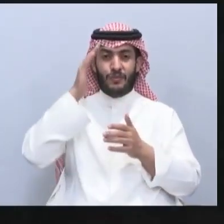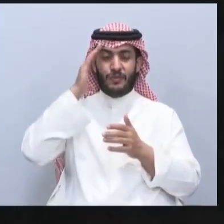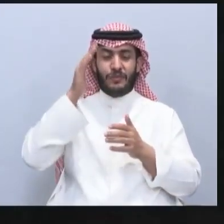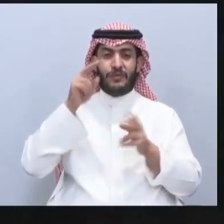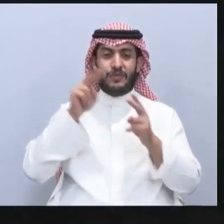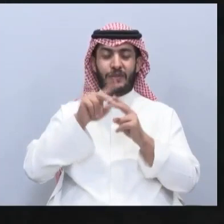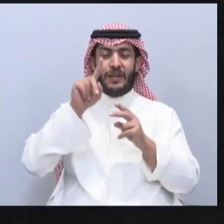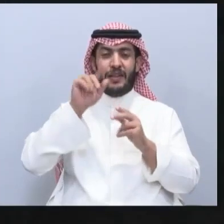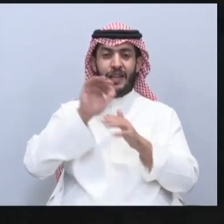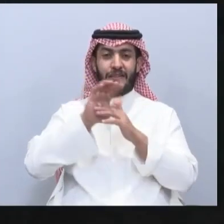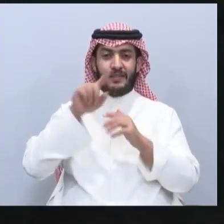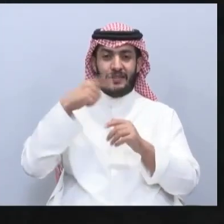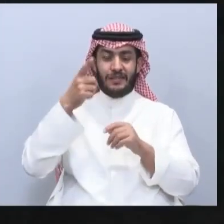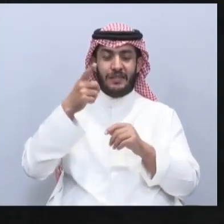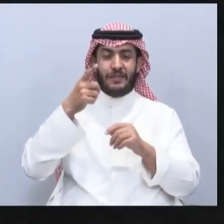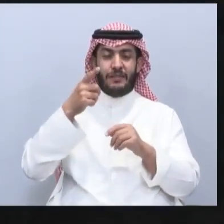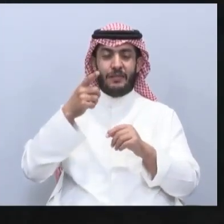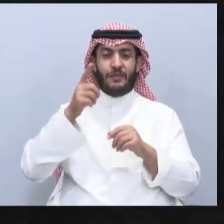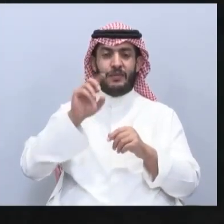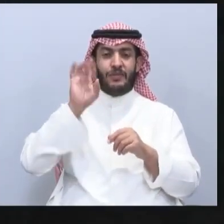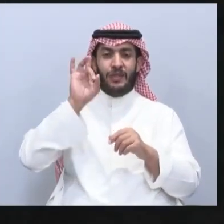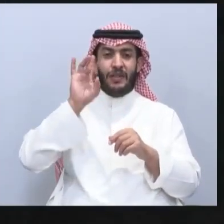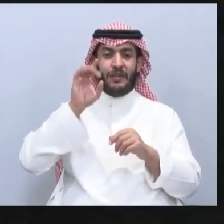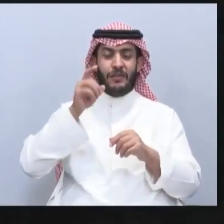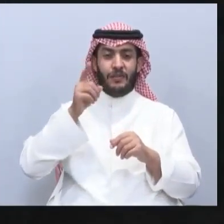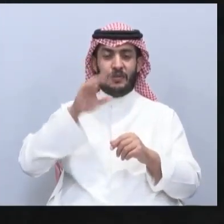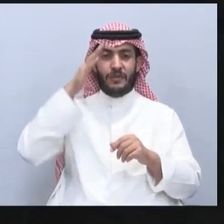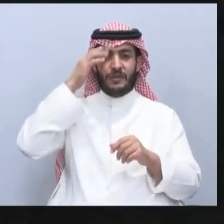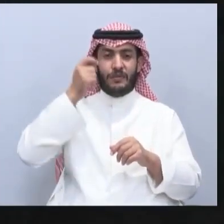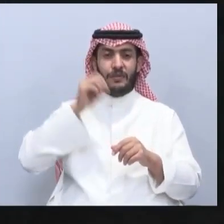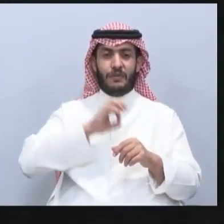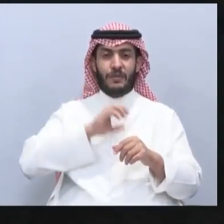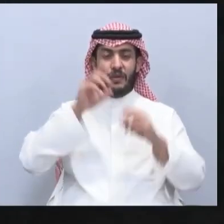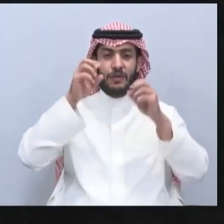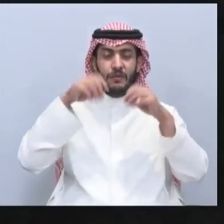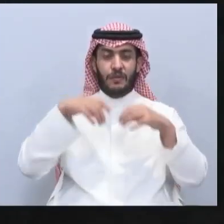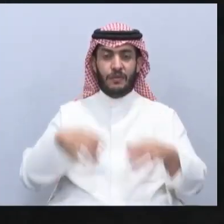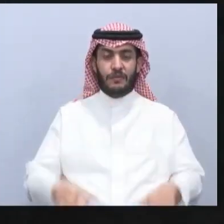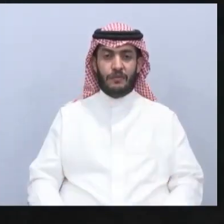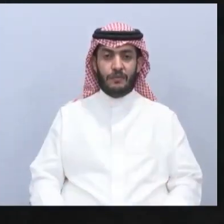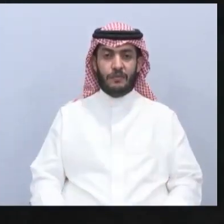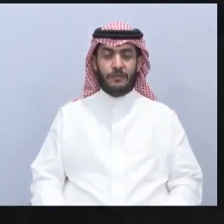لكم القائكم باذن الله تعالى في درس قادم باذن الله تعالى والسلام عليكم ورحمه الله وبركاته